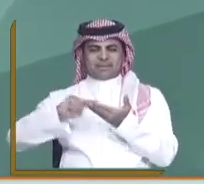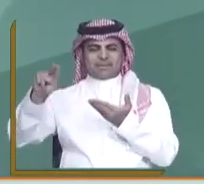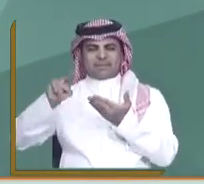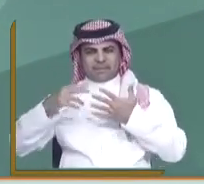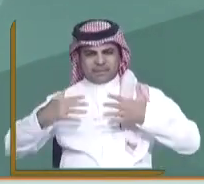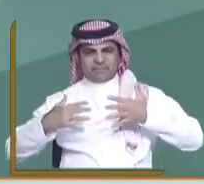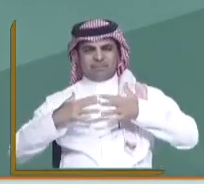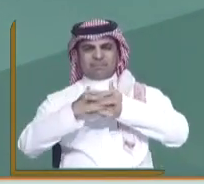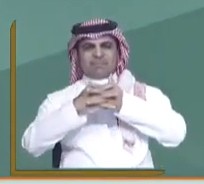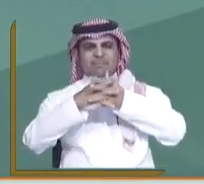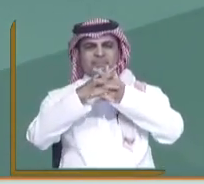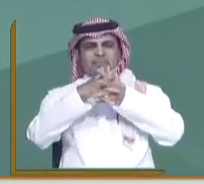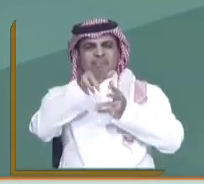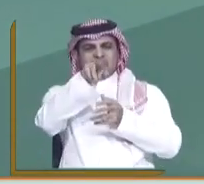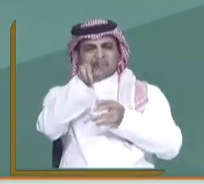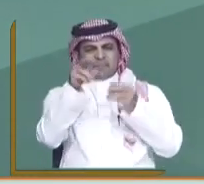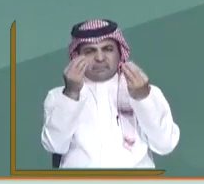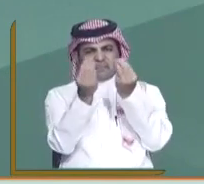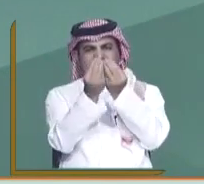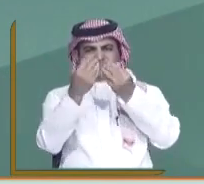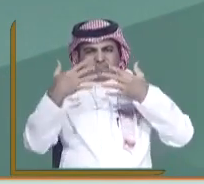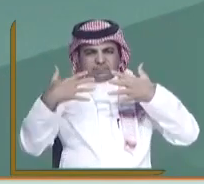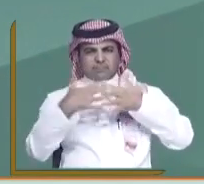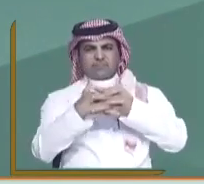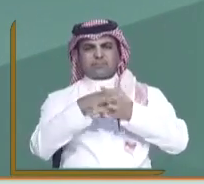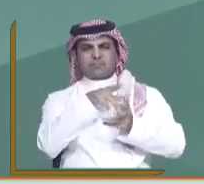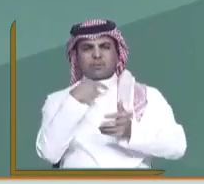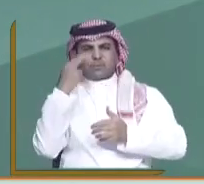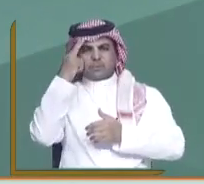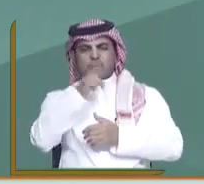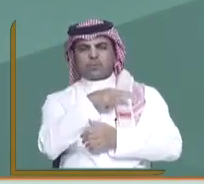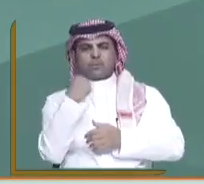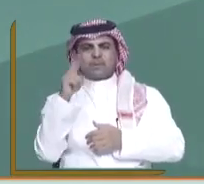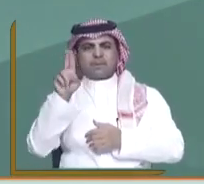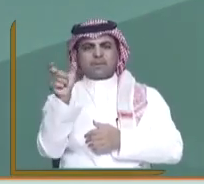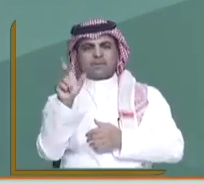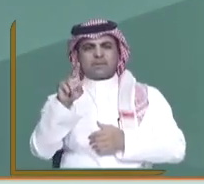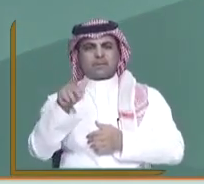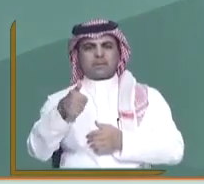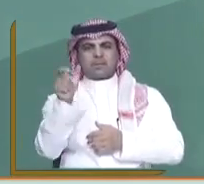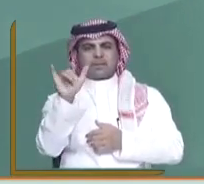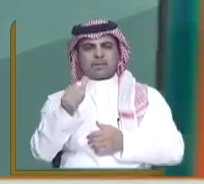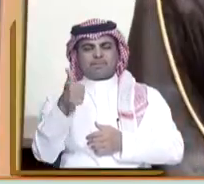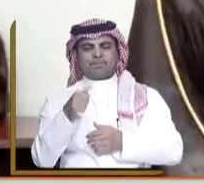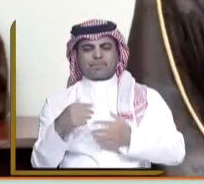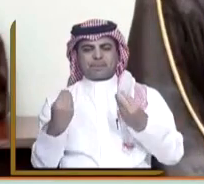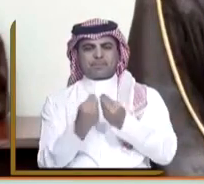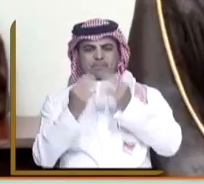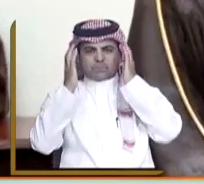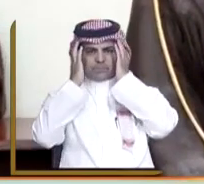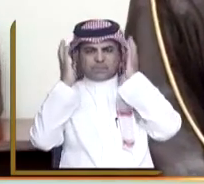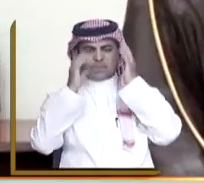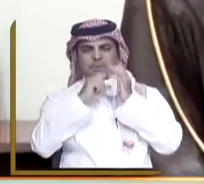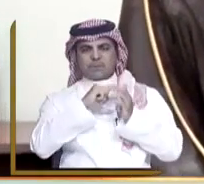بالعلاقات الثنائيه بين البلدين وسبل تعزيز التعاون المشترك قام بنقل الرساله مع للمستشار